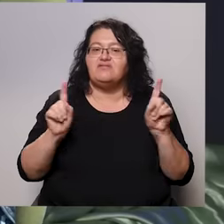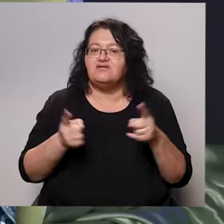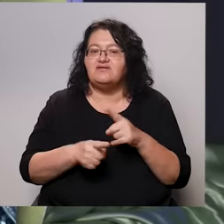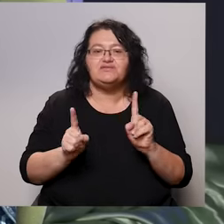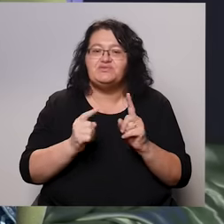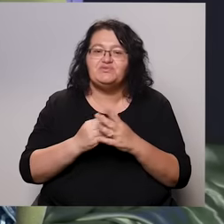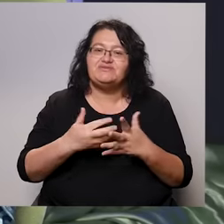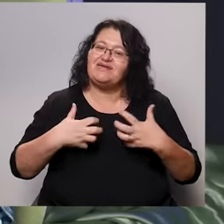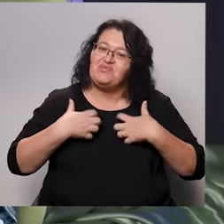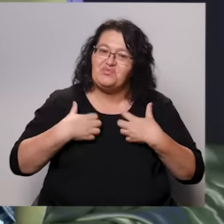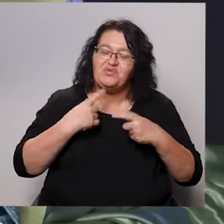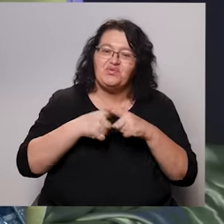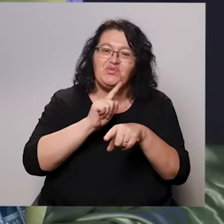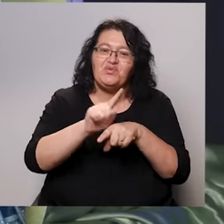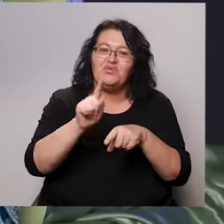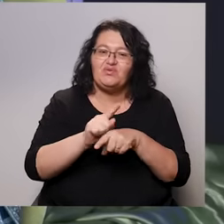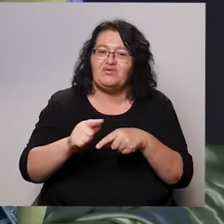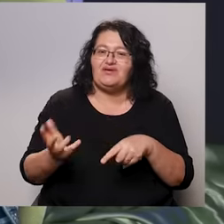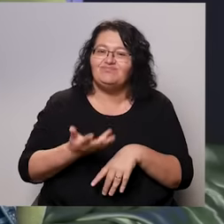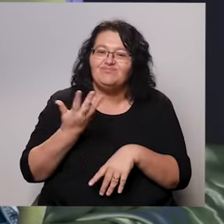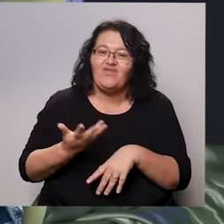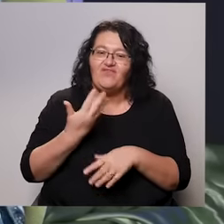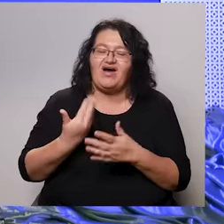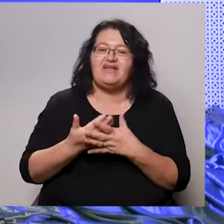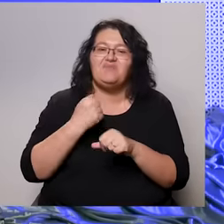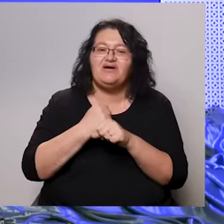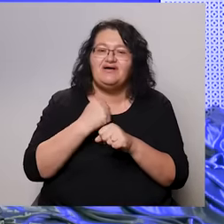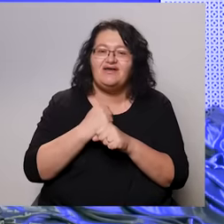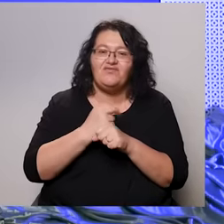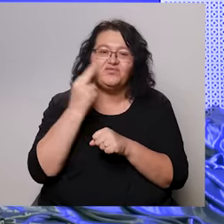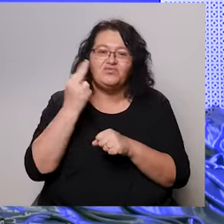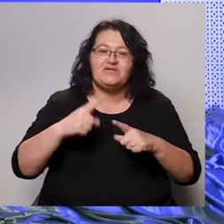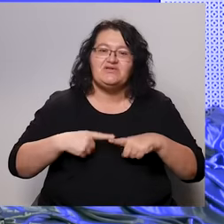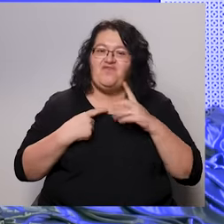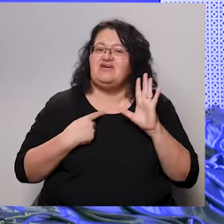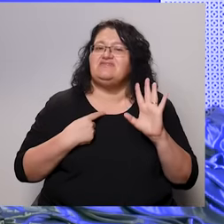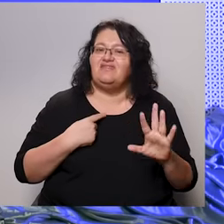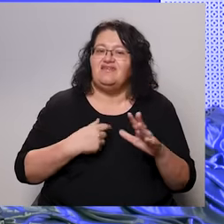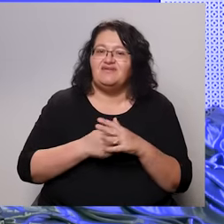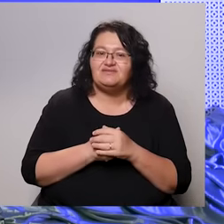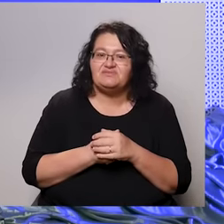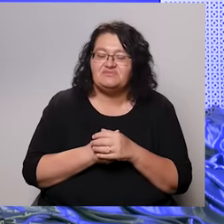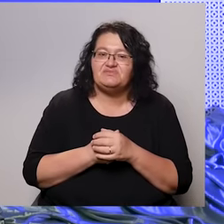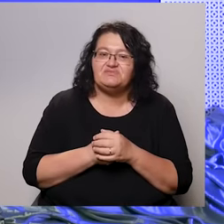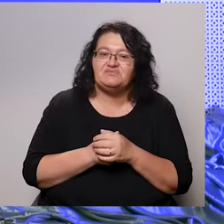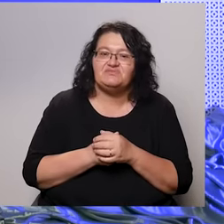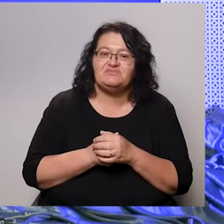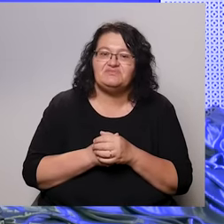să ne încânți cu lucrurile extraordinare pe care le-a făcut Dumnezeu în viața ta. Ok.